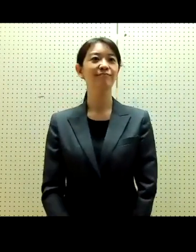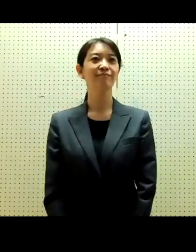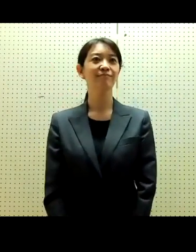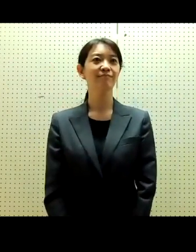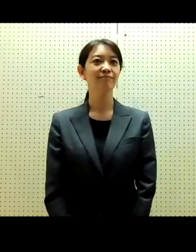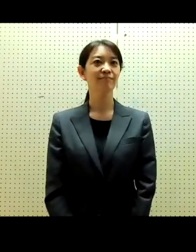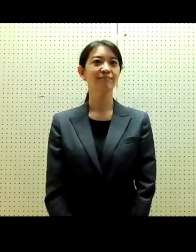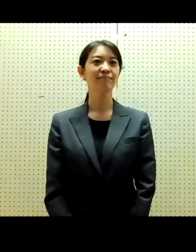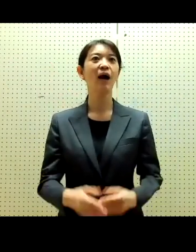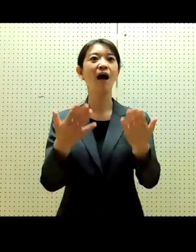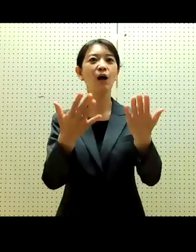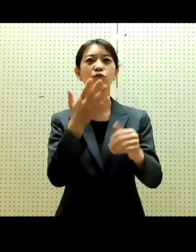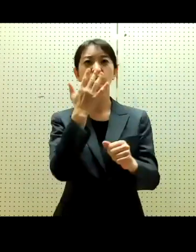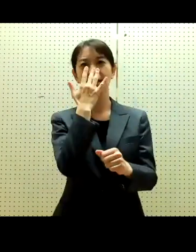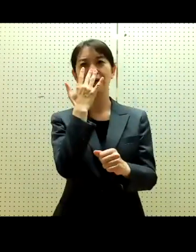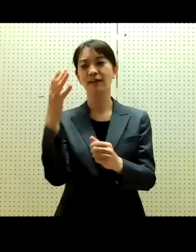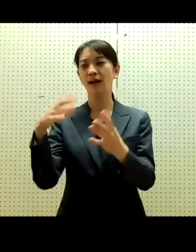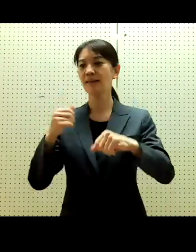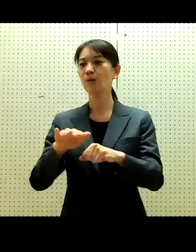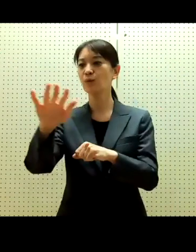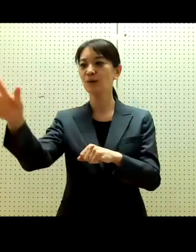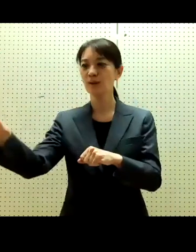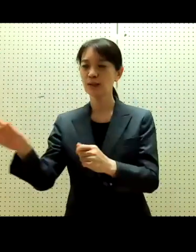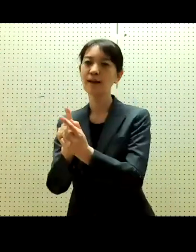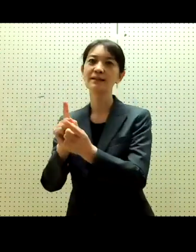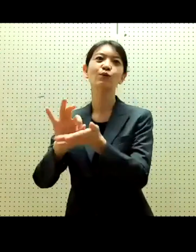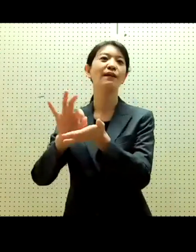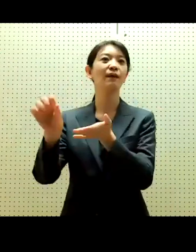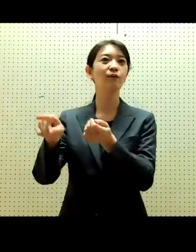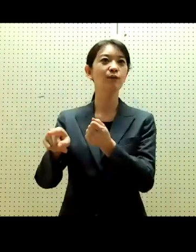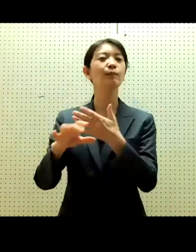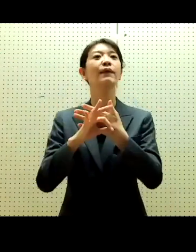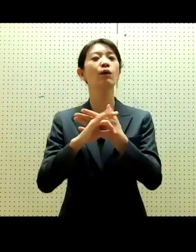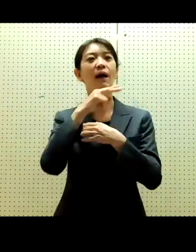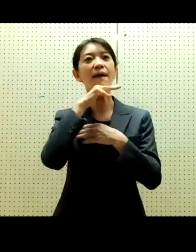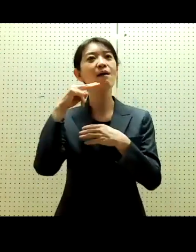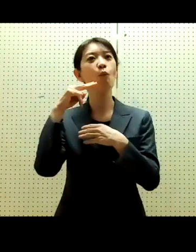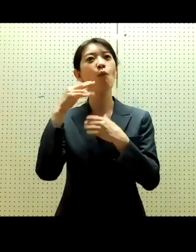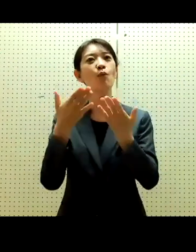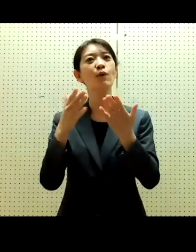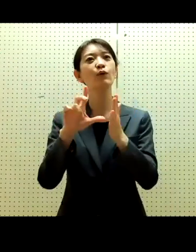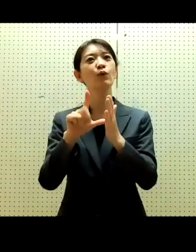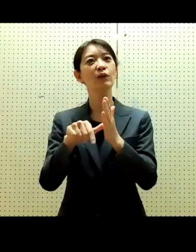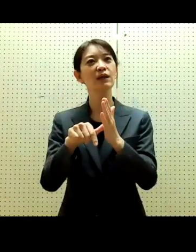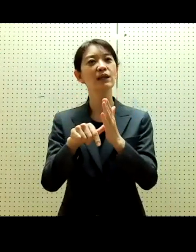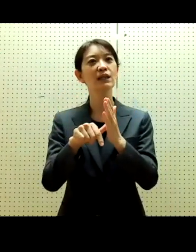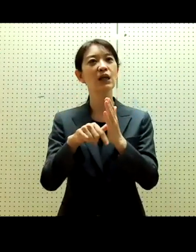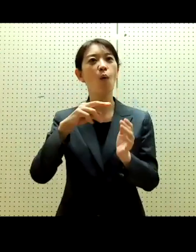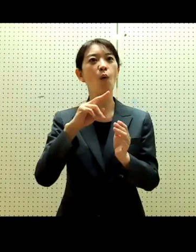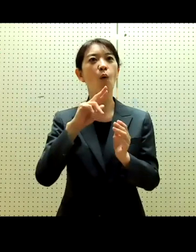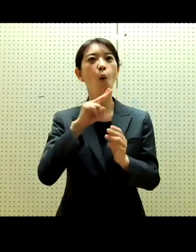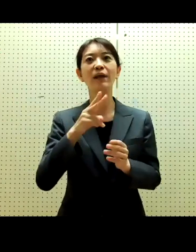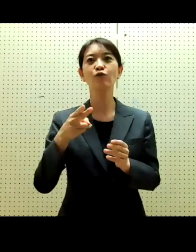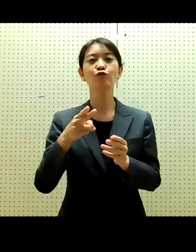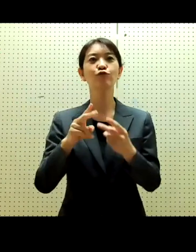学習が苦手な生徒に対して活用しています。例えば英語の授業で Google 翻訳を使って単語の意味がす